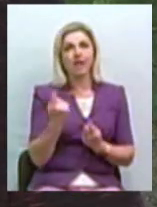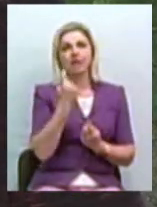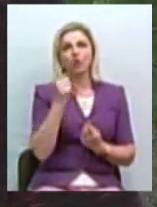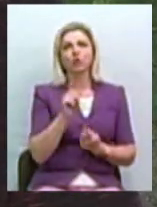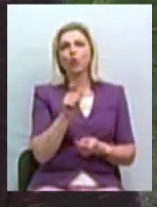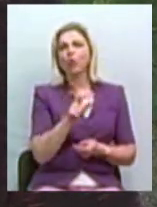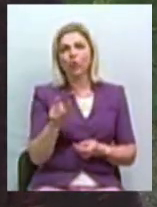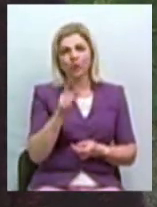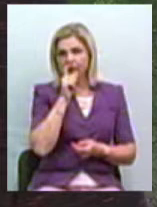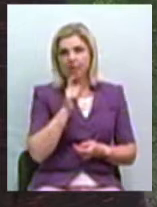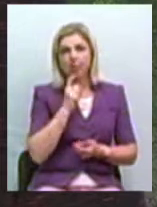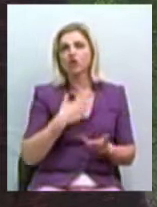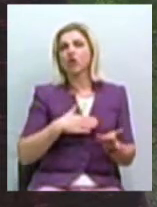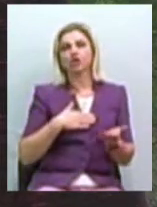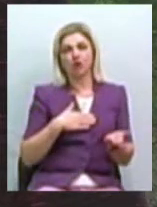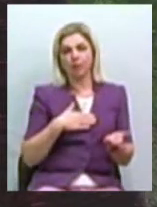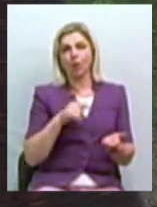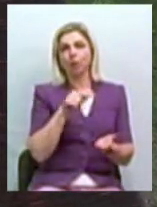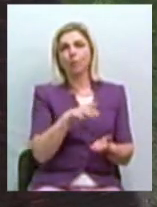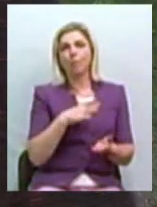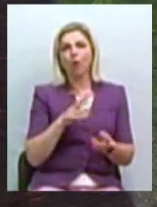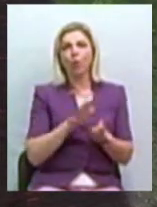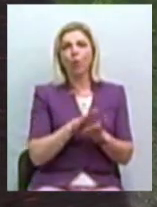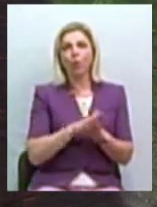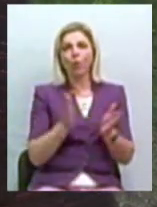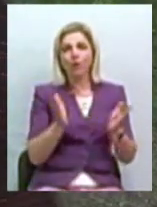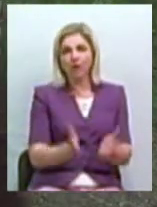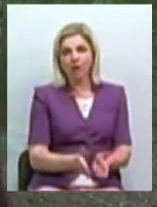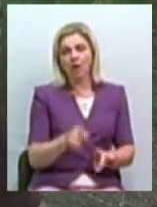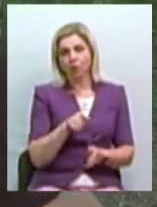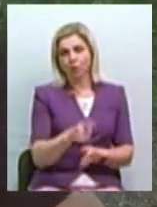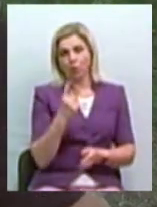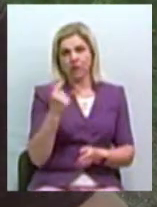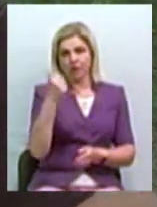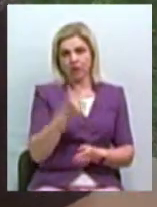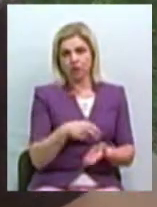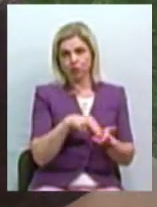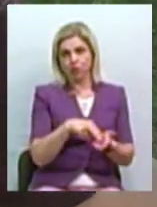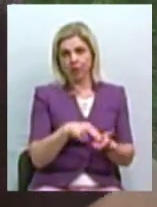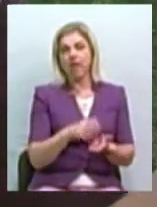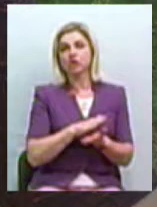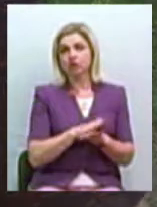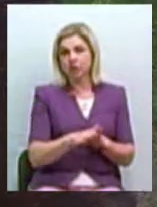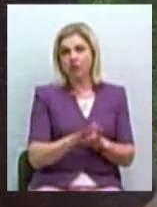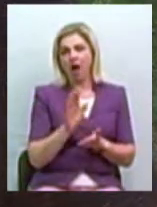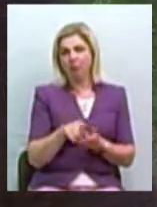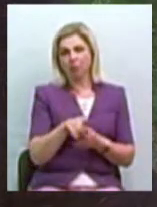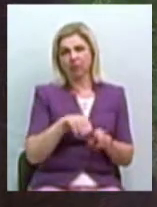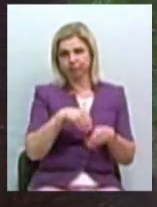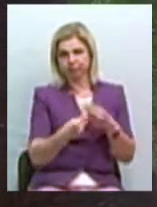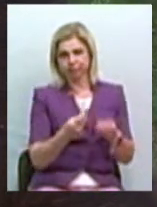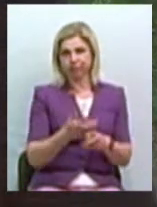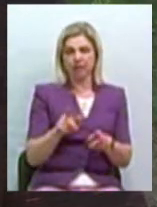зовсім розуміють, для чого це. Тут були урни, і одна з них, напевно, всього тиждень простояла ціла. Її погнули вандали,